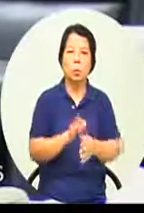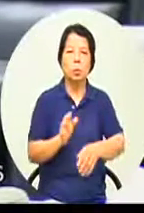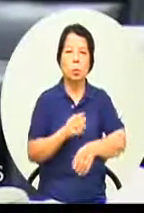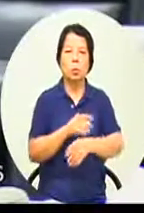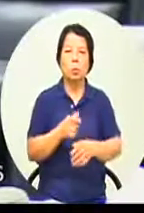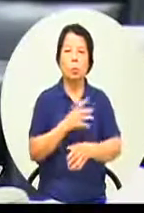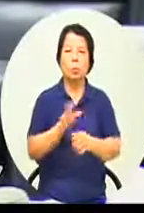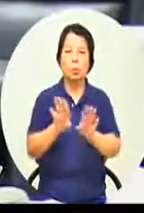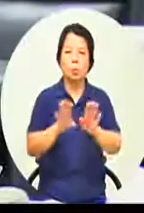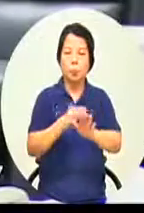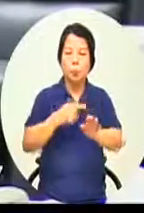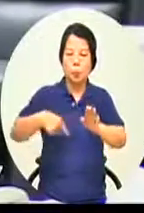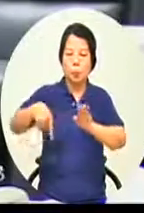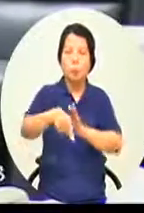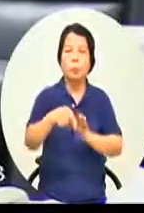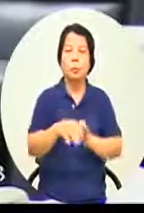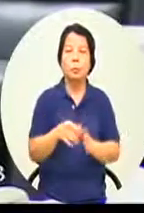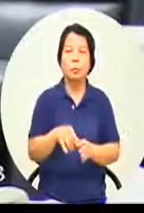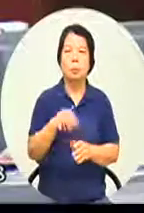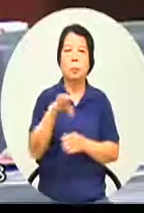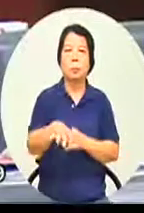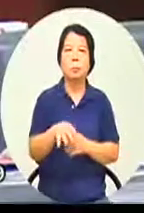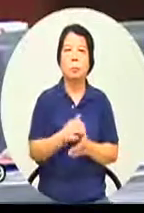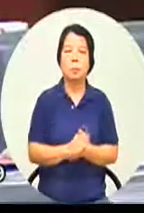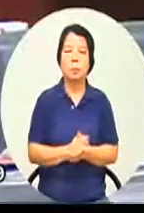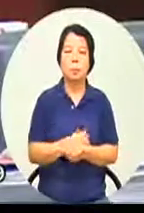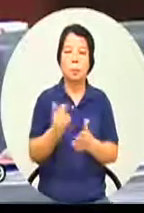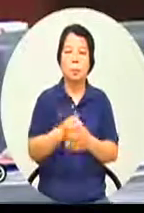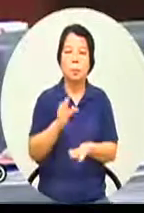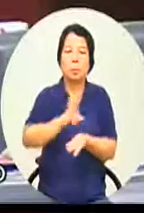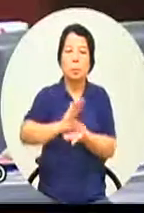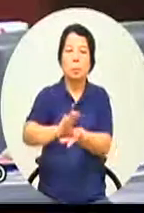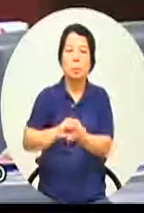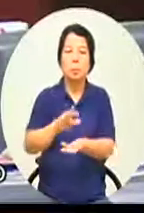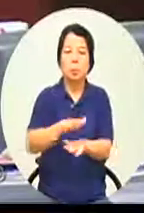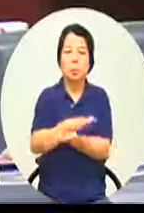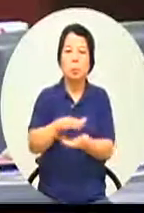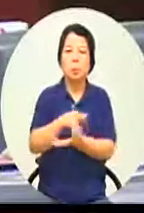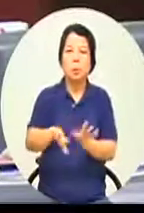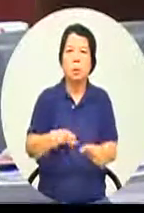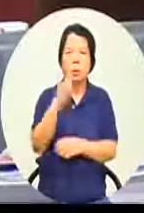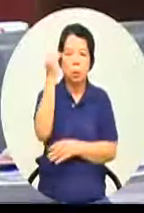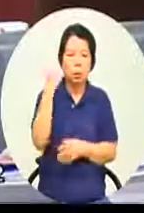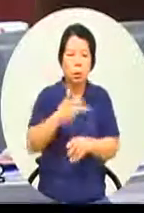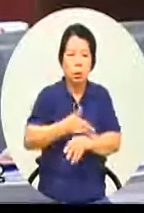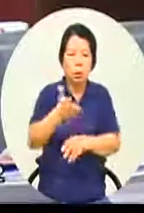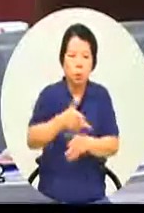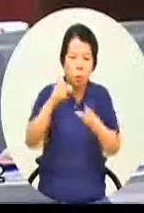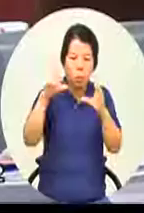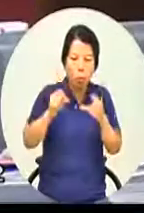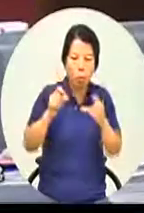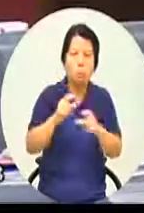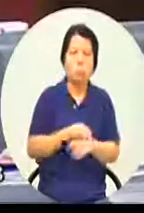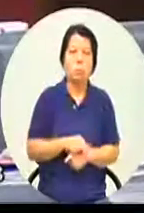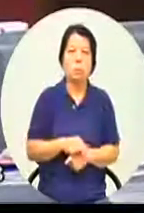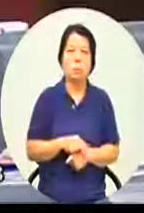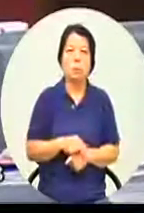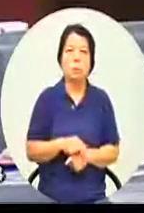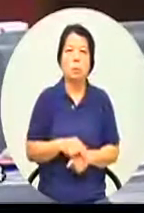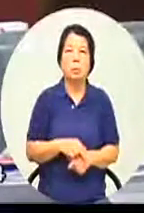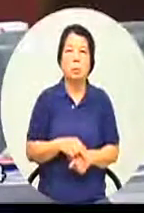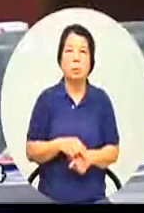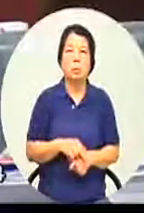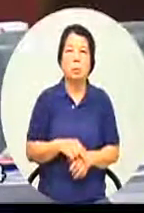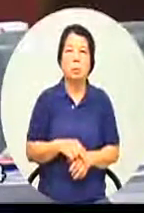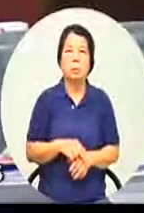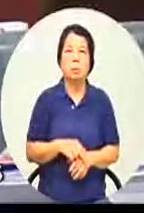进去，光是这个地方的停车就停得乱七八糟，我是早上7点去拍的，我不是九七